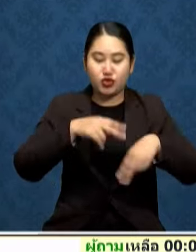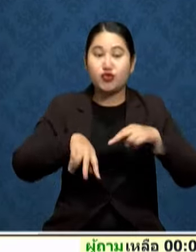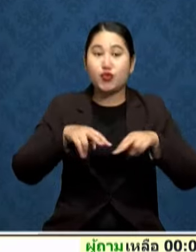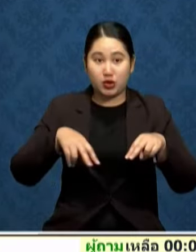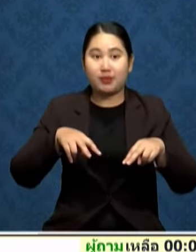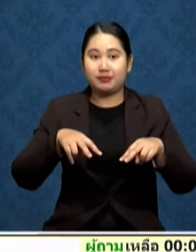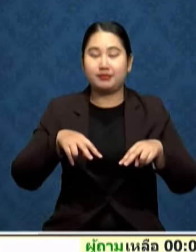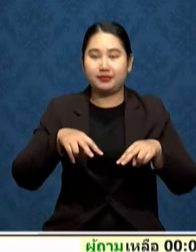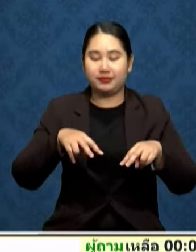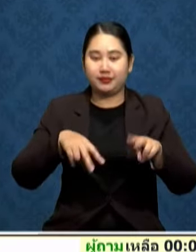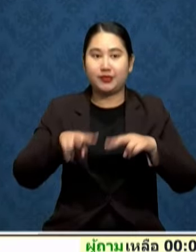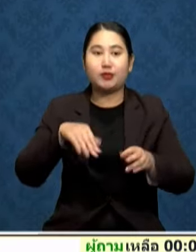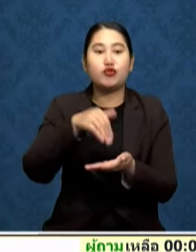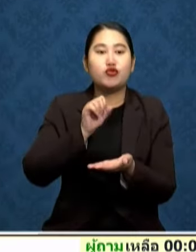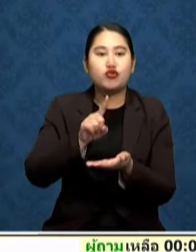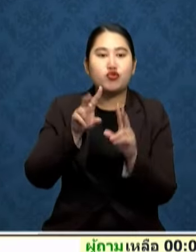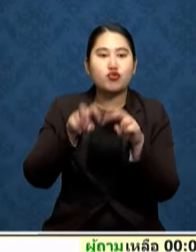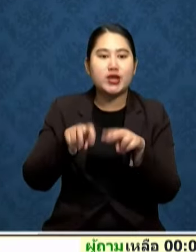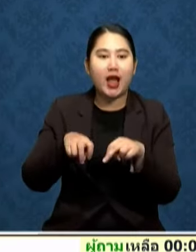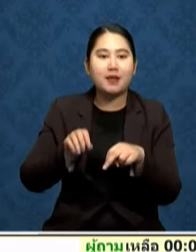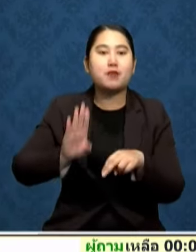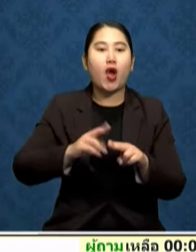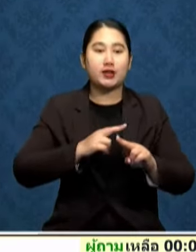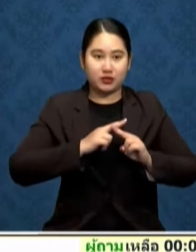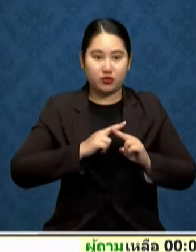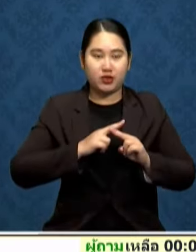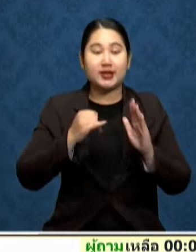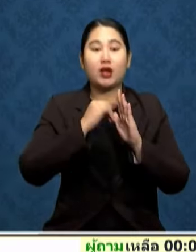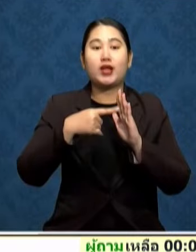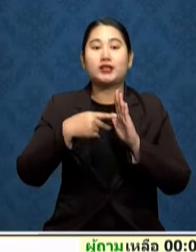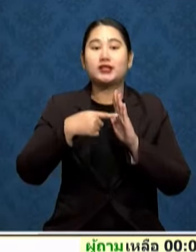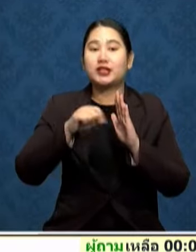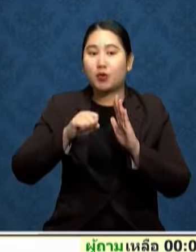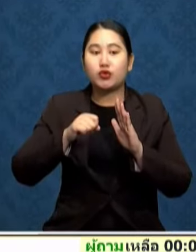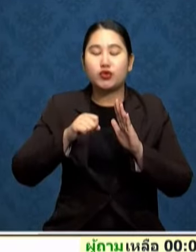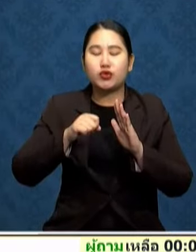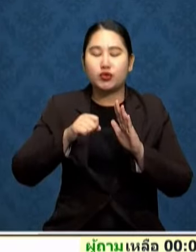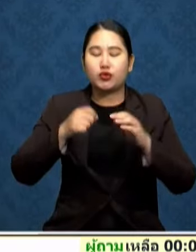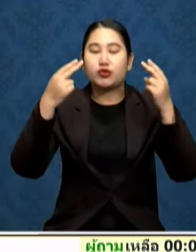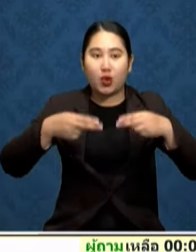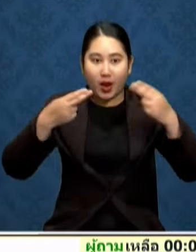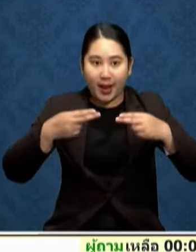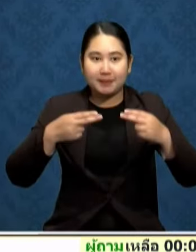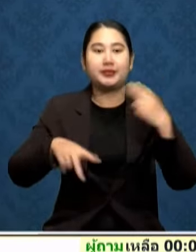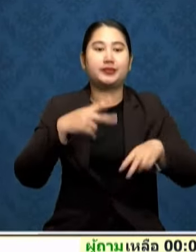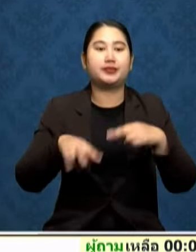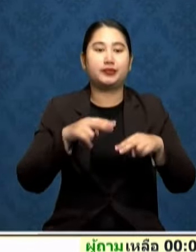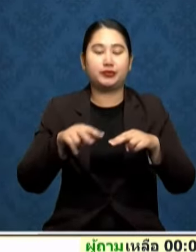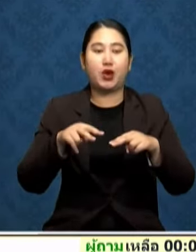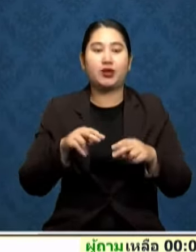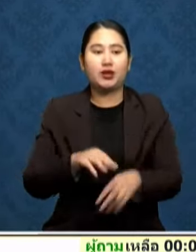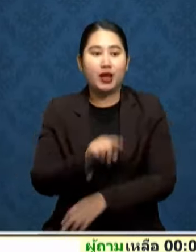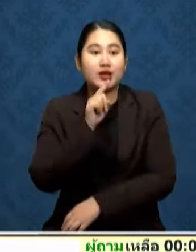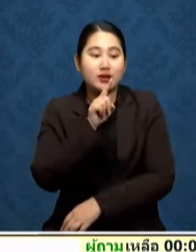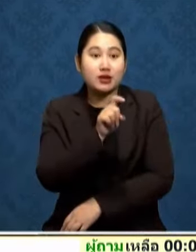อบศูนย์วิจัยของเอกชนแห่งหนึ่งในจังหวัดสมุทรสงครามและมีการสอบถาม